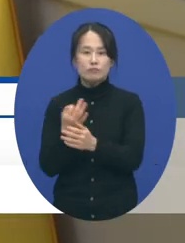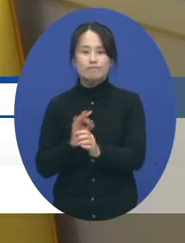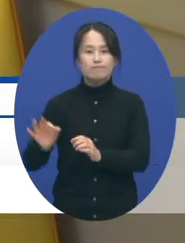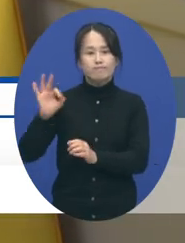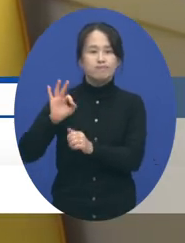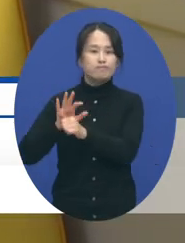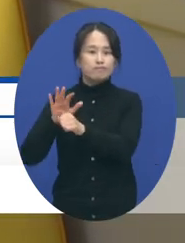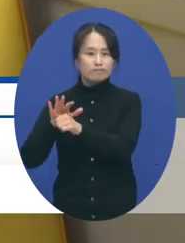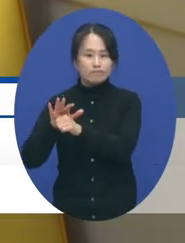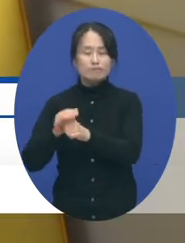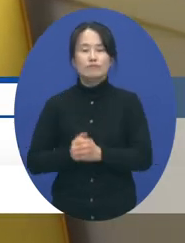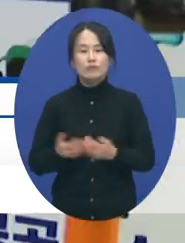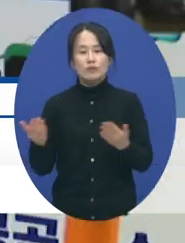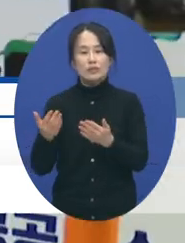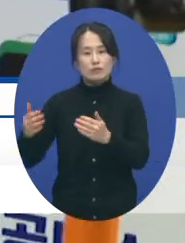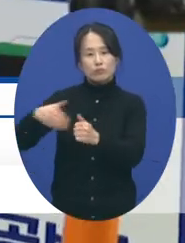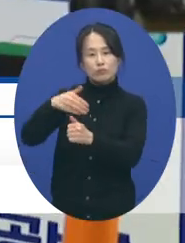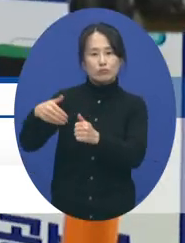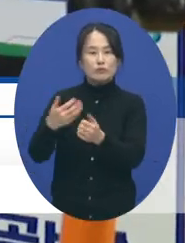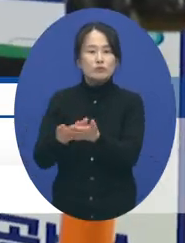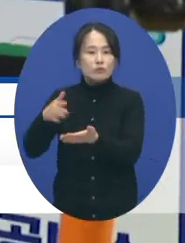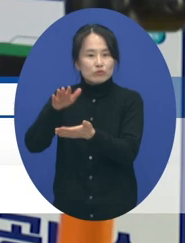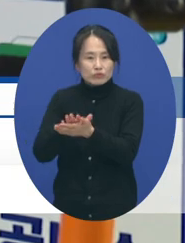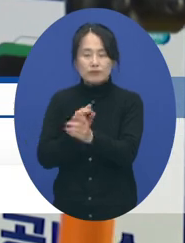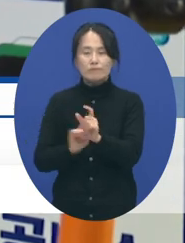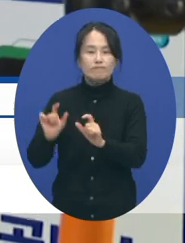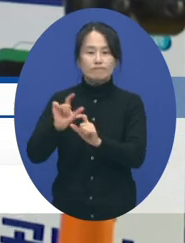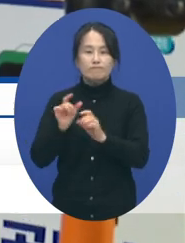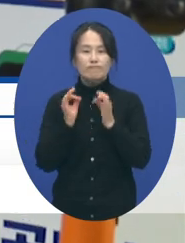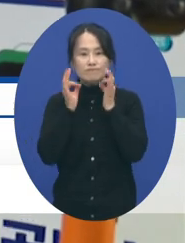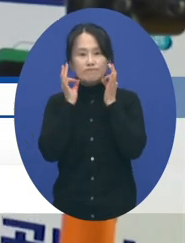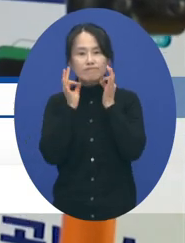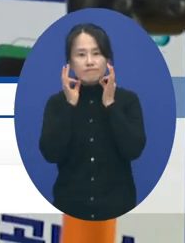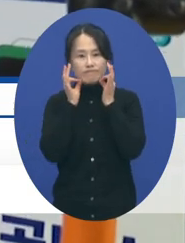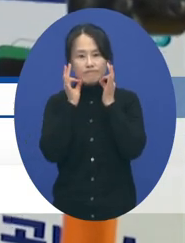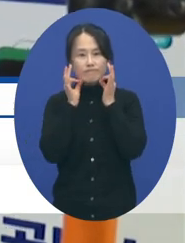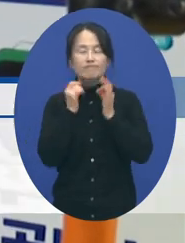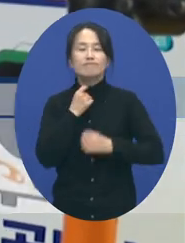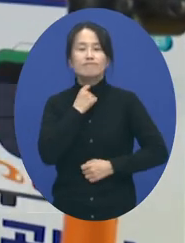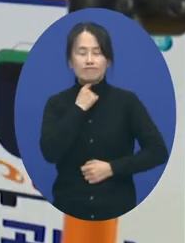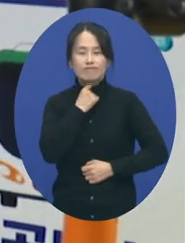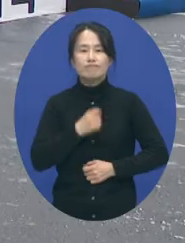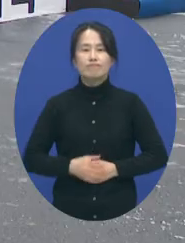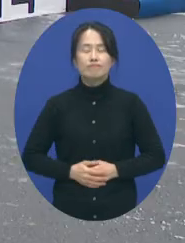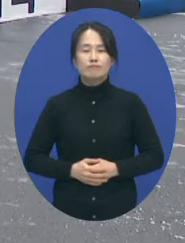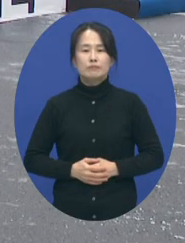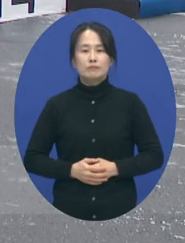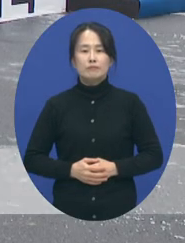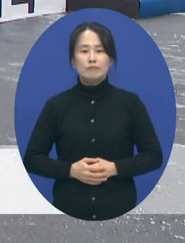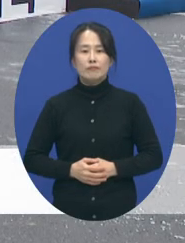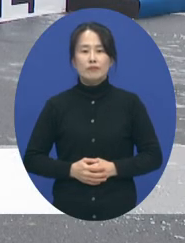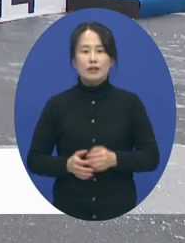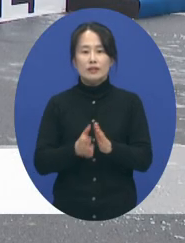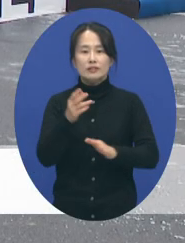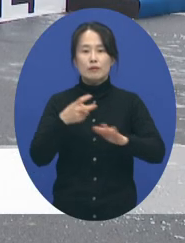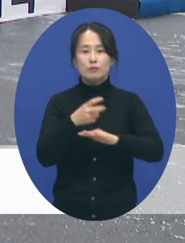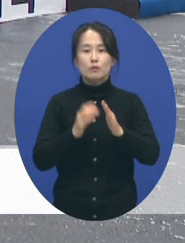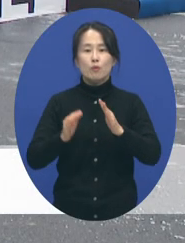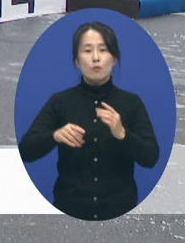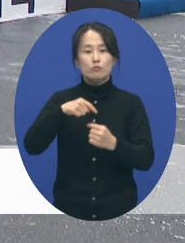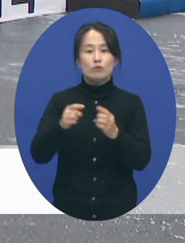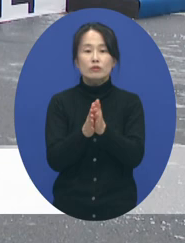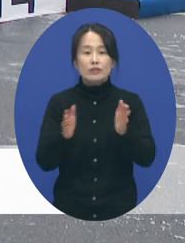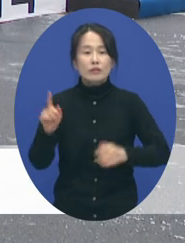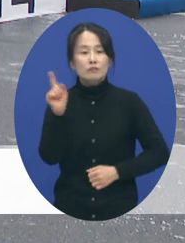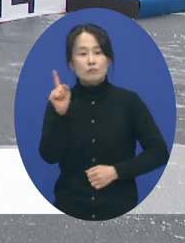종사자 여러분들의 처우 개선, 또 근로 조건 개선. 시내버스 공공관리제는